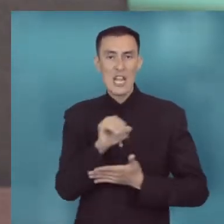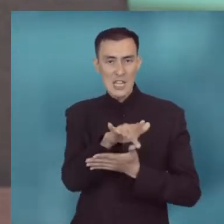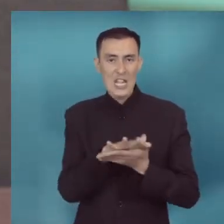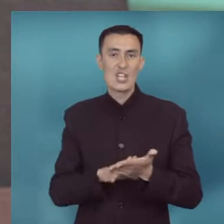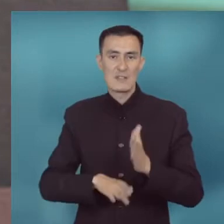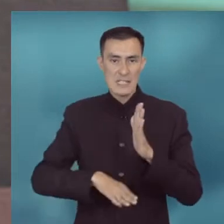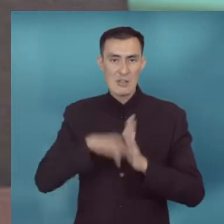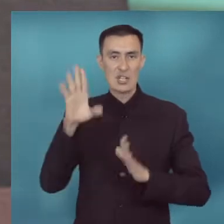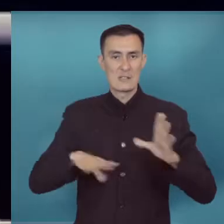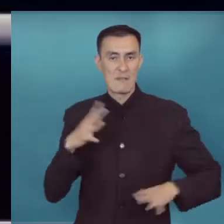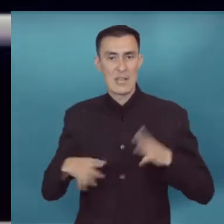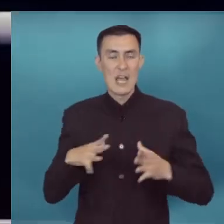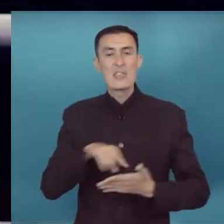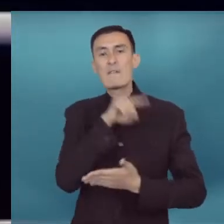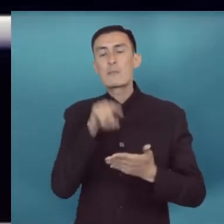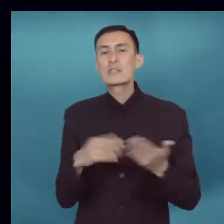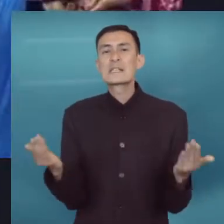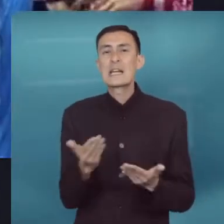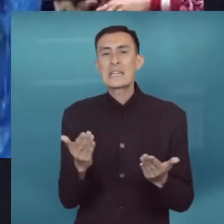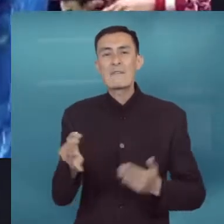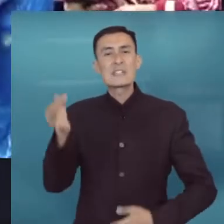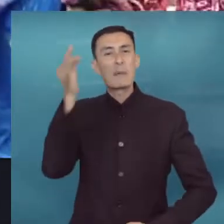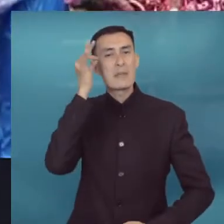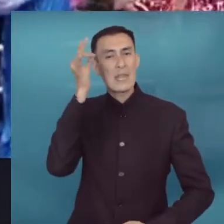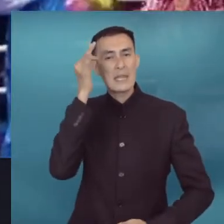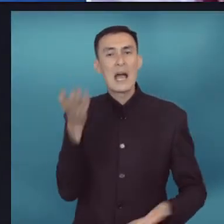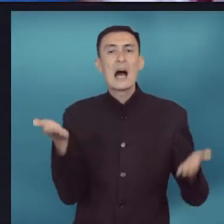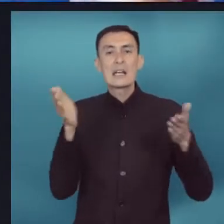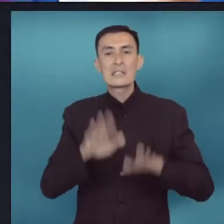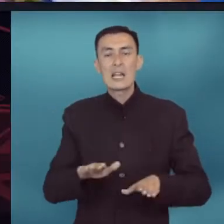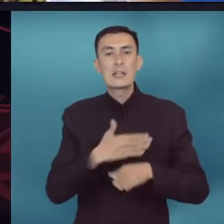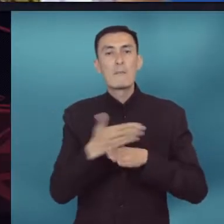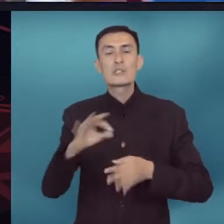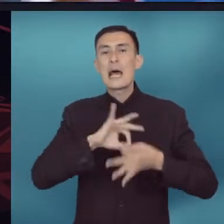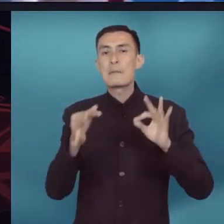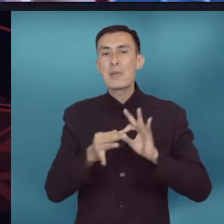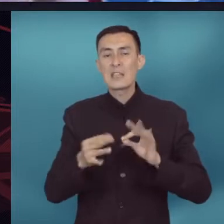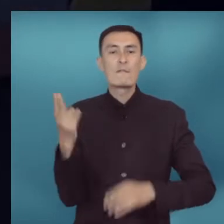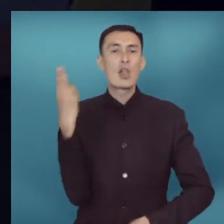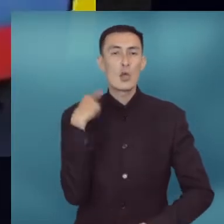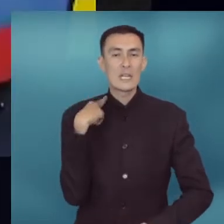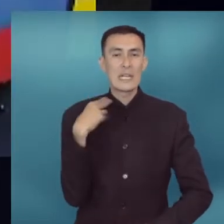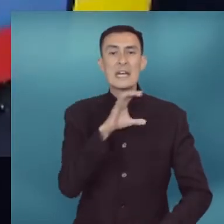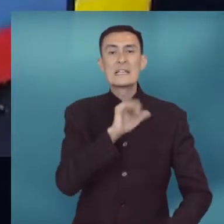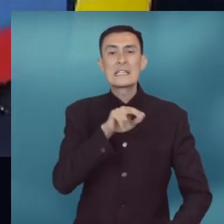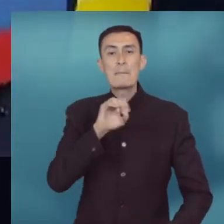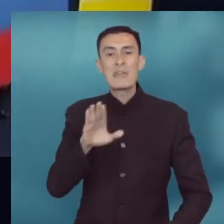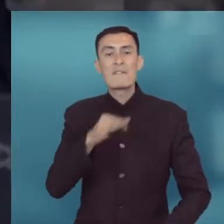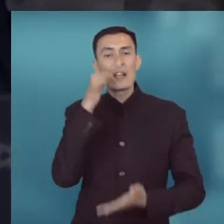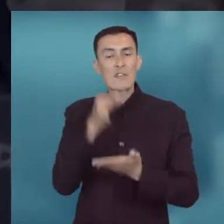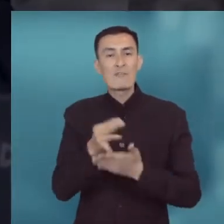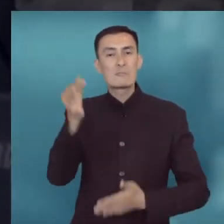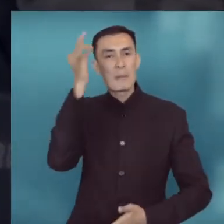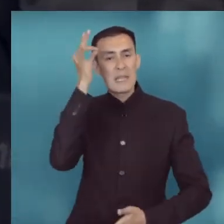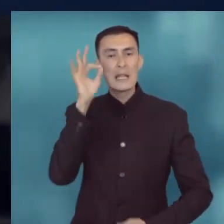дальнейшего совершенствования. На вопрос о том, какие яркие воспоминания остались у него от Олимпиады в Лондоне, Серик Сапиев ответил, что